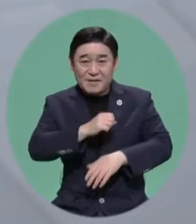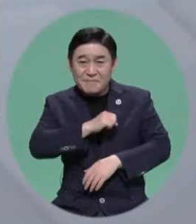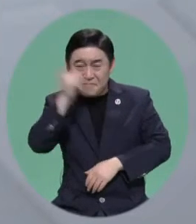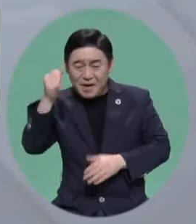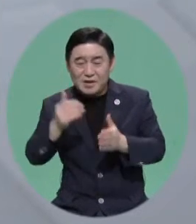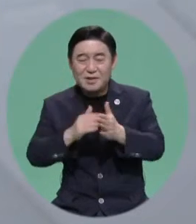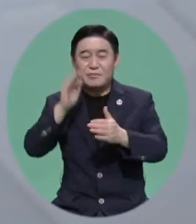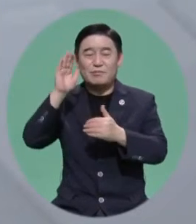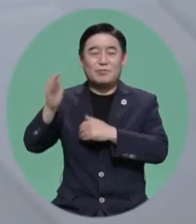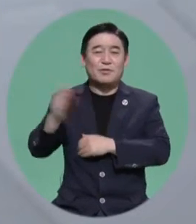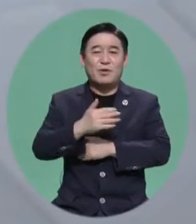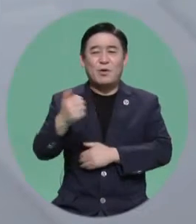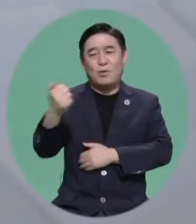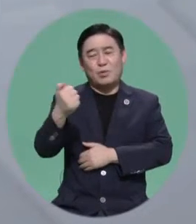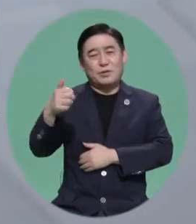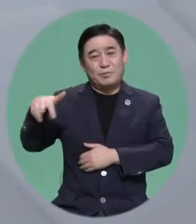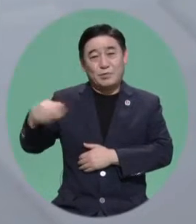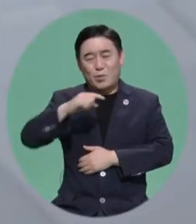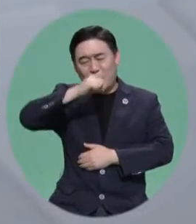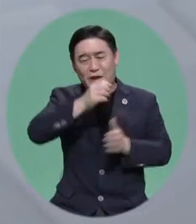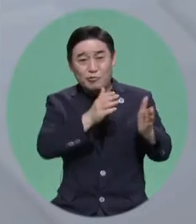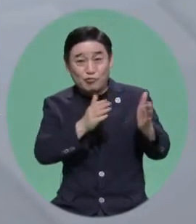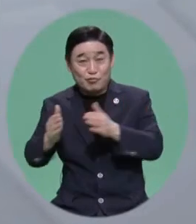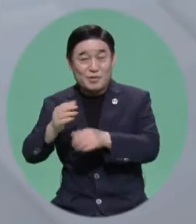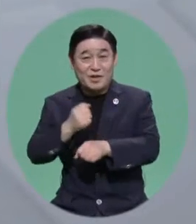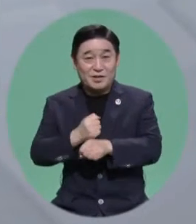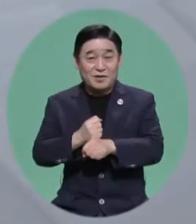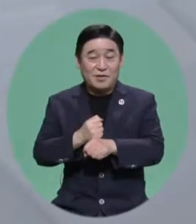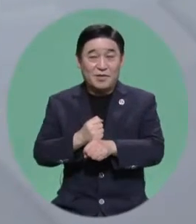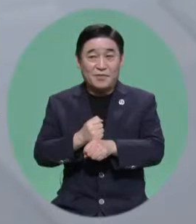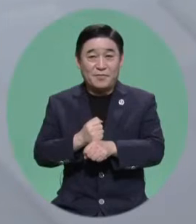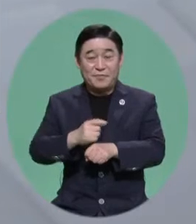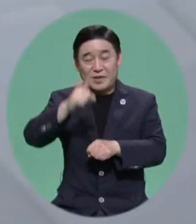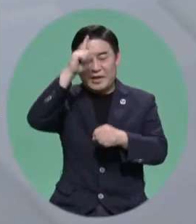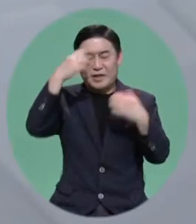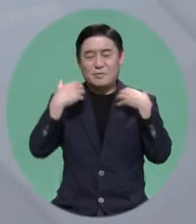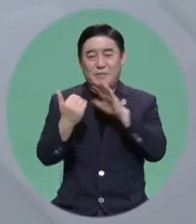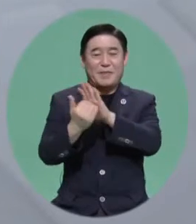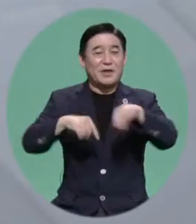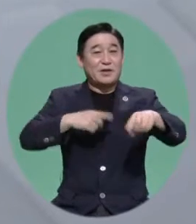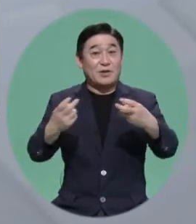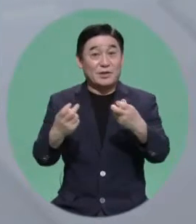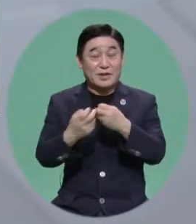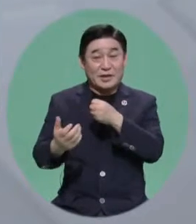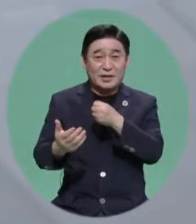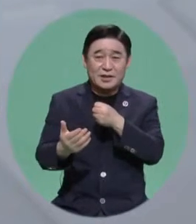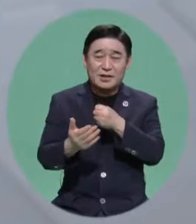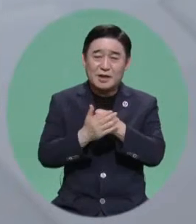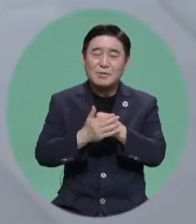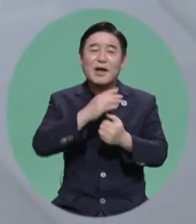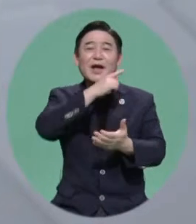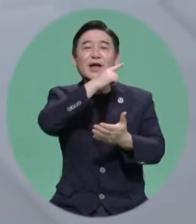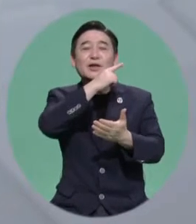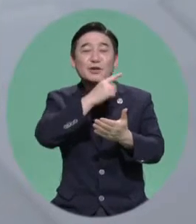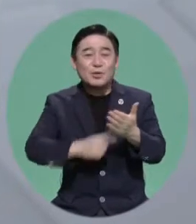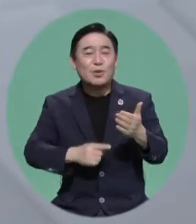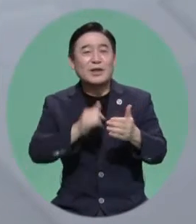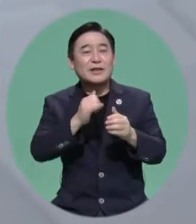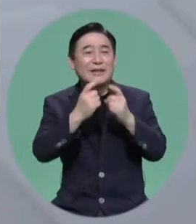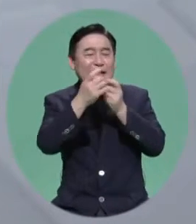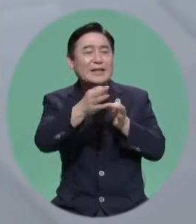직후부터 50조에 재원을 마련해서 정부의 방역 정책으로 인해서 손실을 본